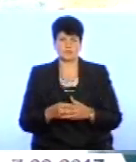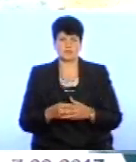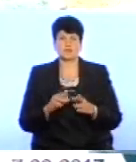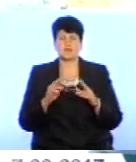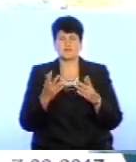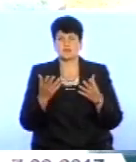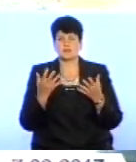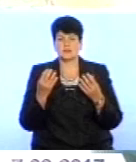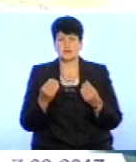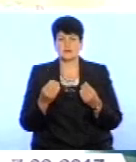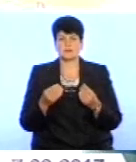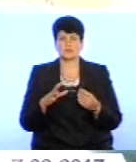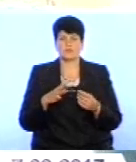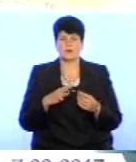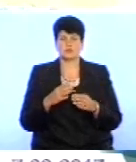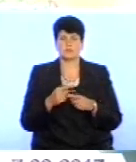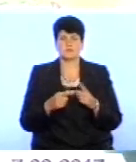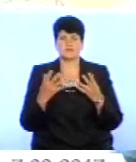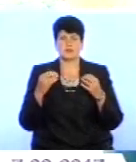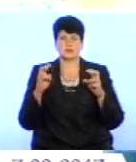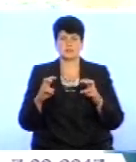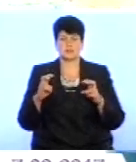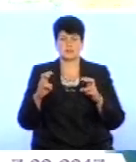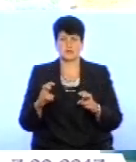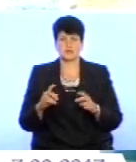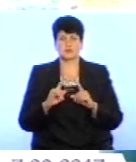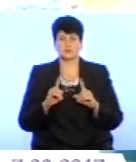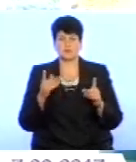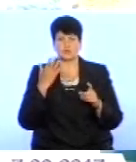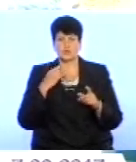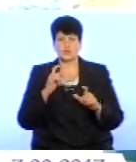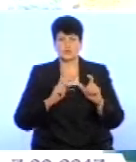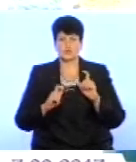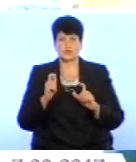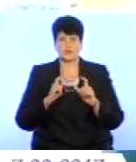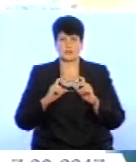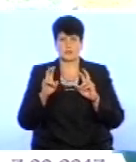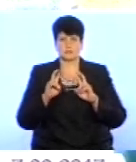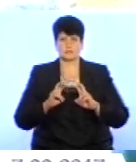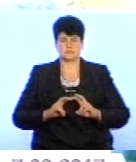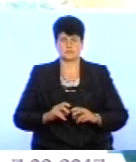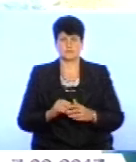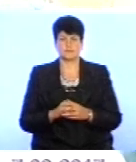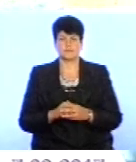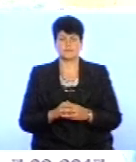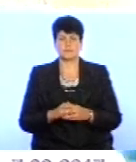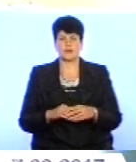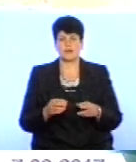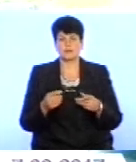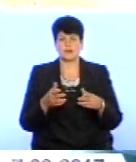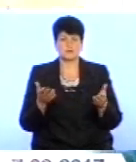дні? Деколи можна і півдня просидіти. Особливо, коли студенти проходять медогляд. А так